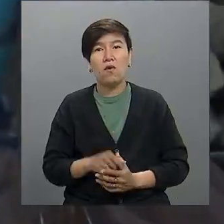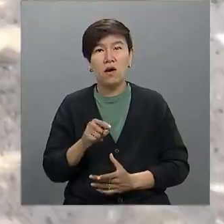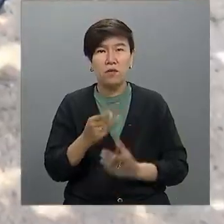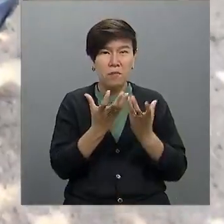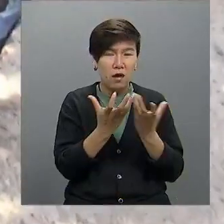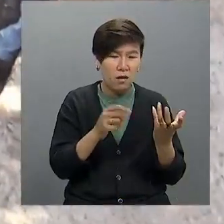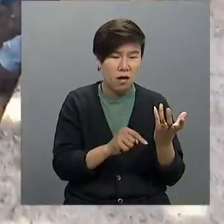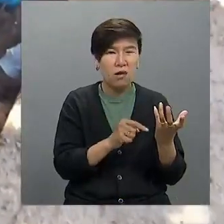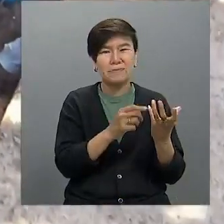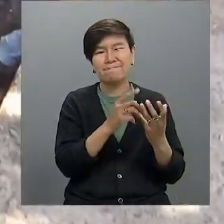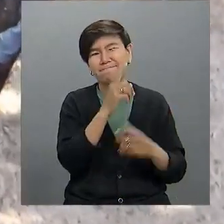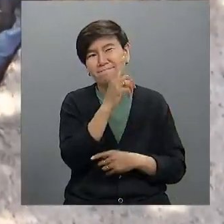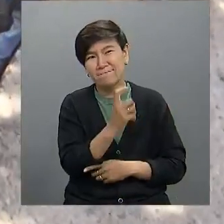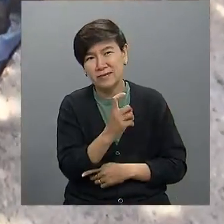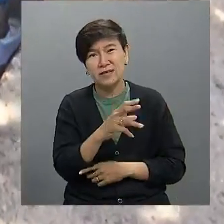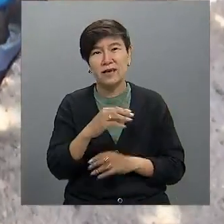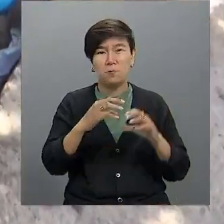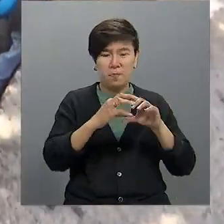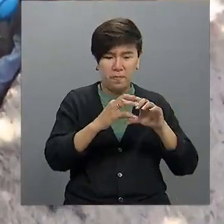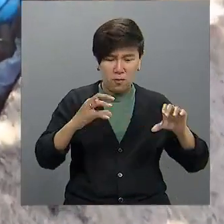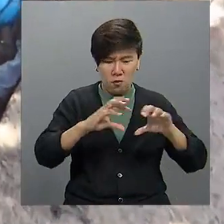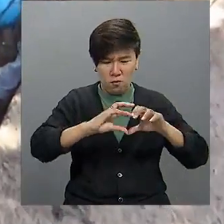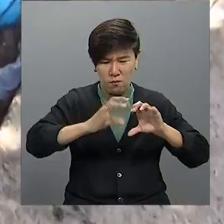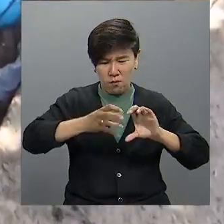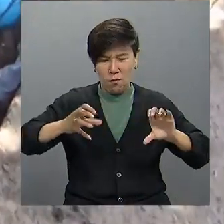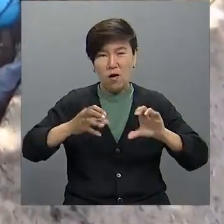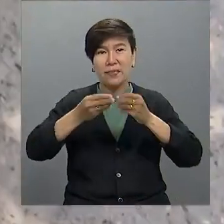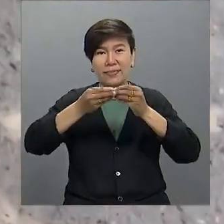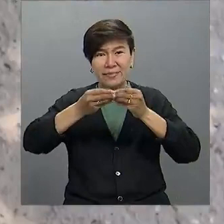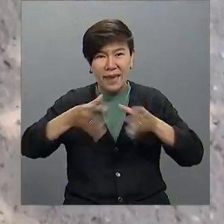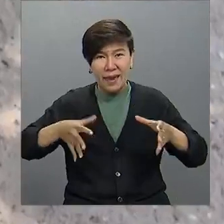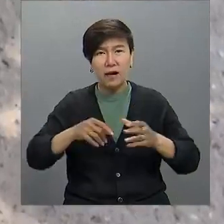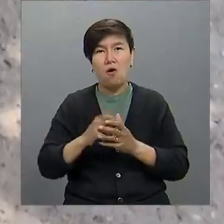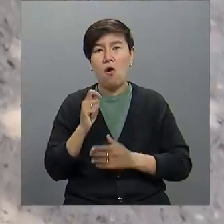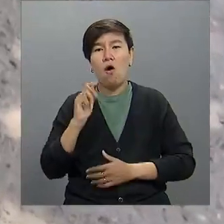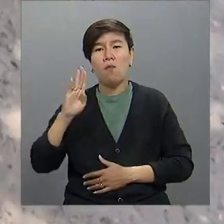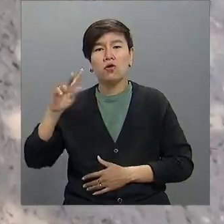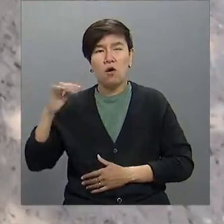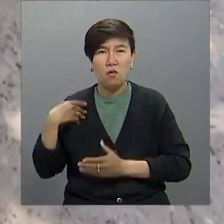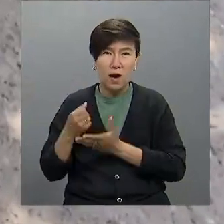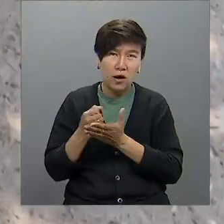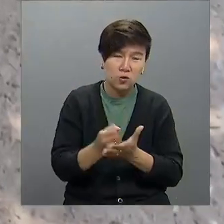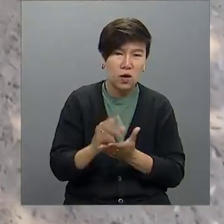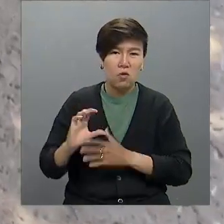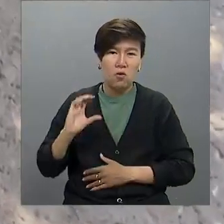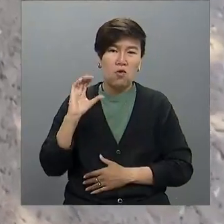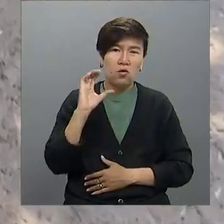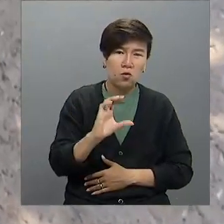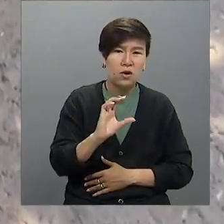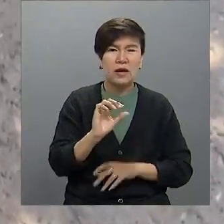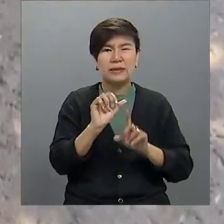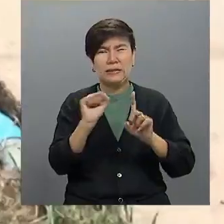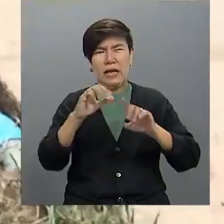าแตกบ้างเพราะว่าเป็นท่อยาวอบต.ก็ต้องเสียเงินไปซ่อมบำรุงกันหลายแสนบาทนะคะก็แก้ปัญหากันไม่ได้สัก